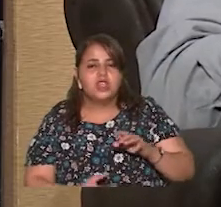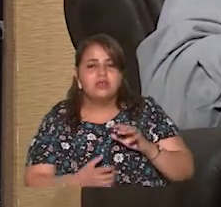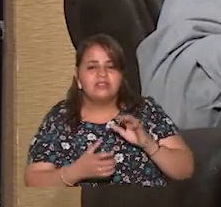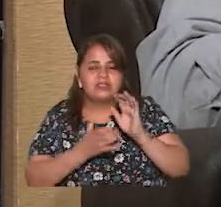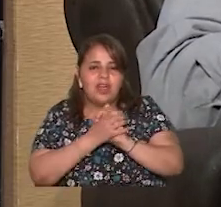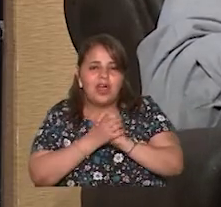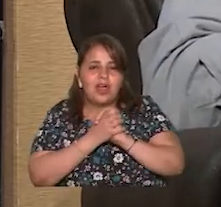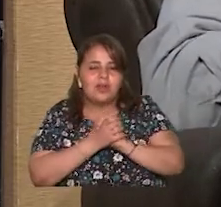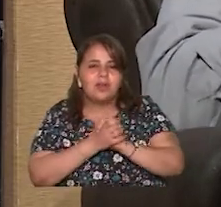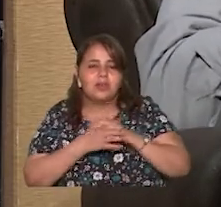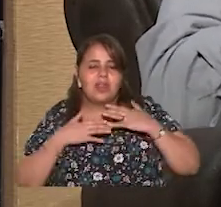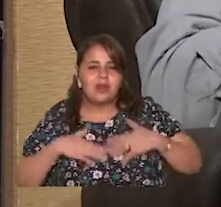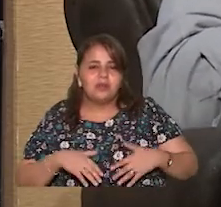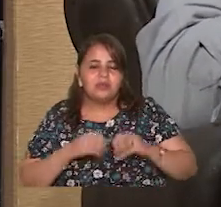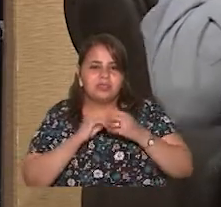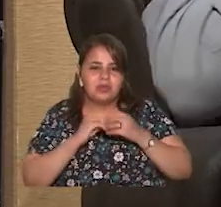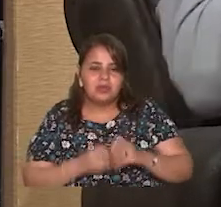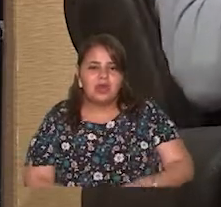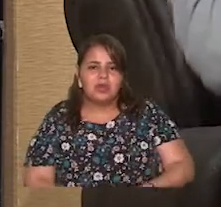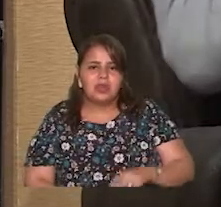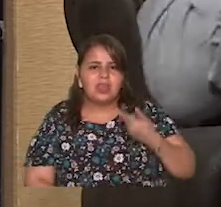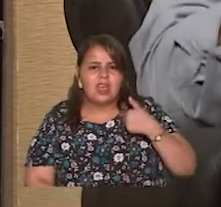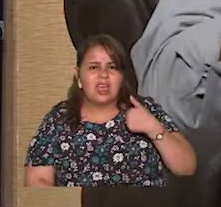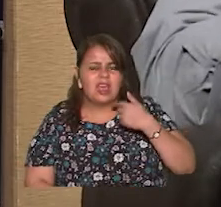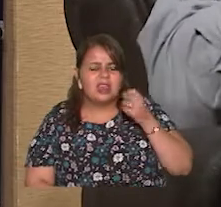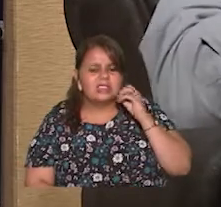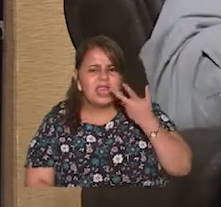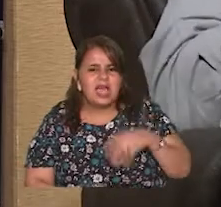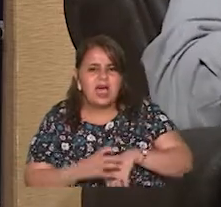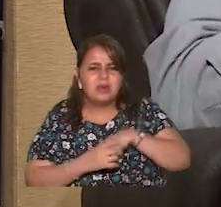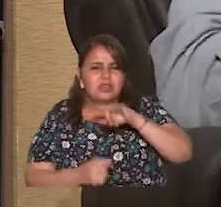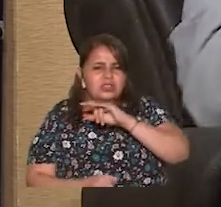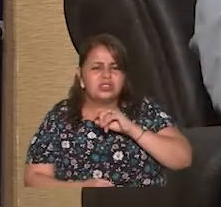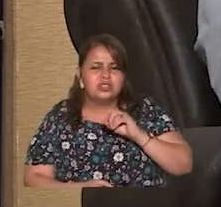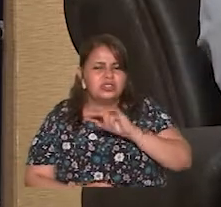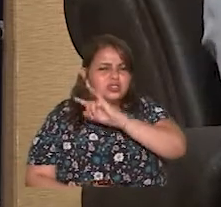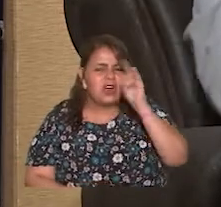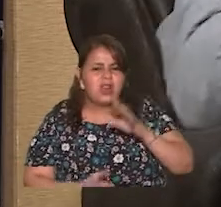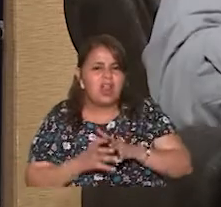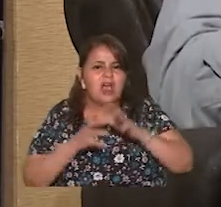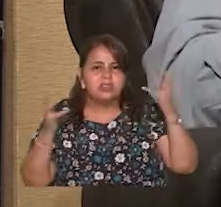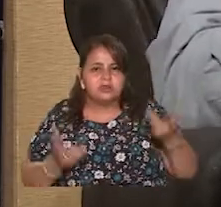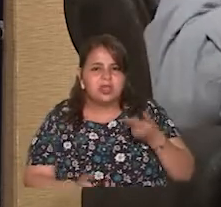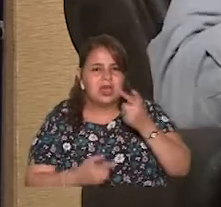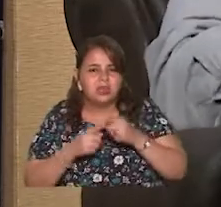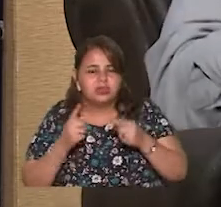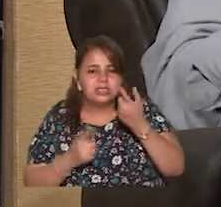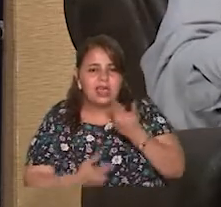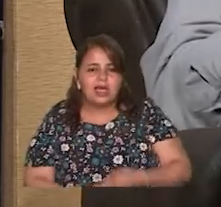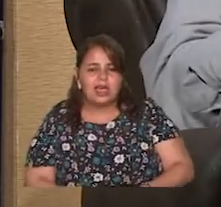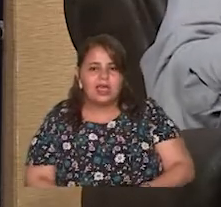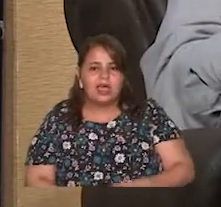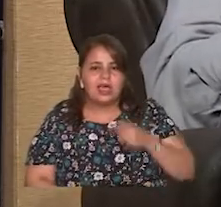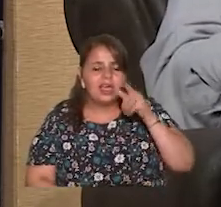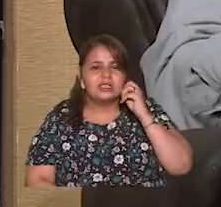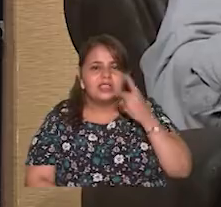اللي كانت عنده أنه عارف كيف أخطئ هذا أفعل هذا الشر العظيم. أنت ليه قلت عظيم؟ ده هي نص ساعة ليلة، مين اللي قال لك أن هي